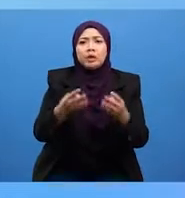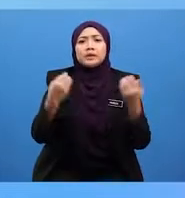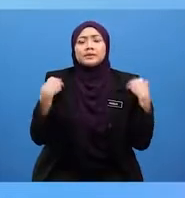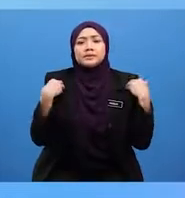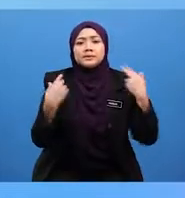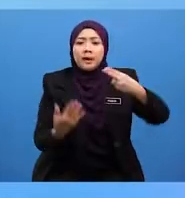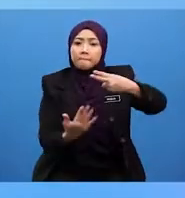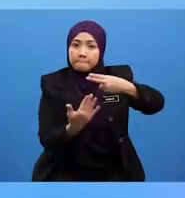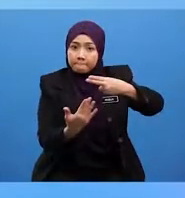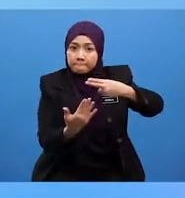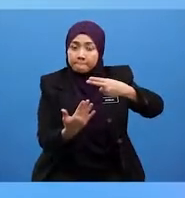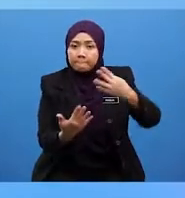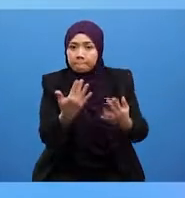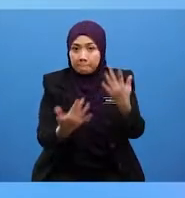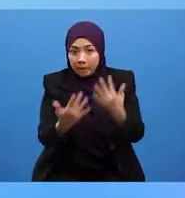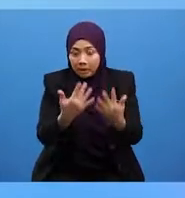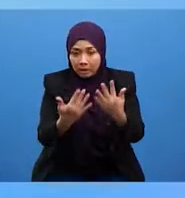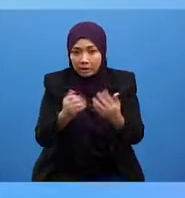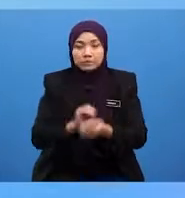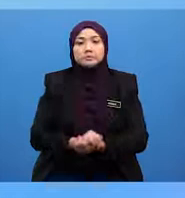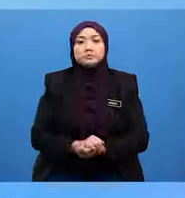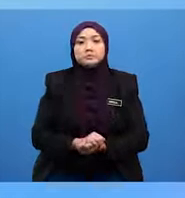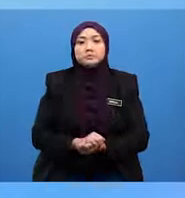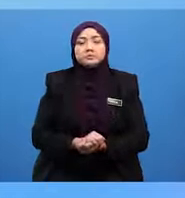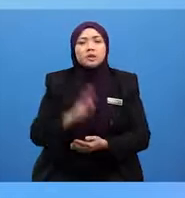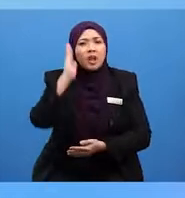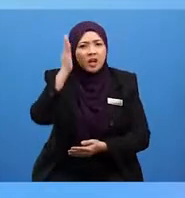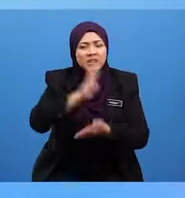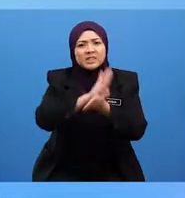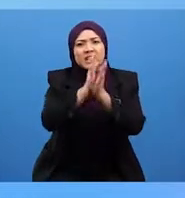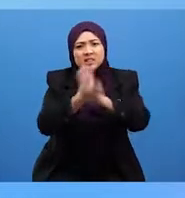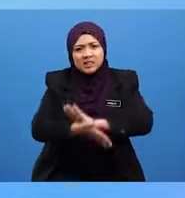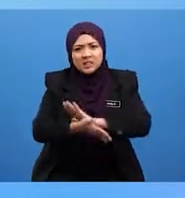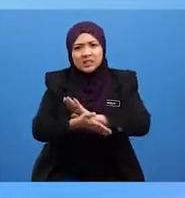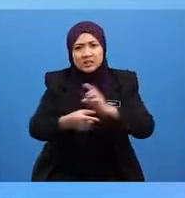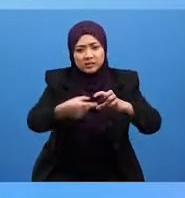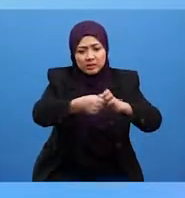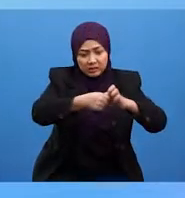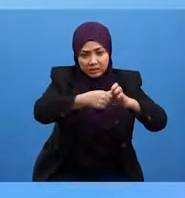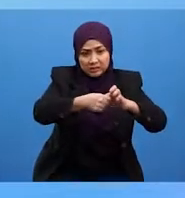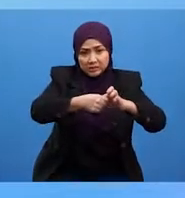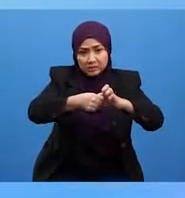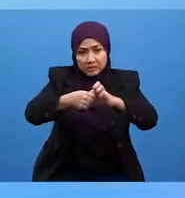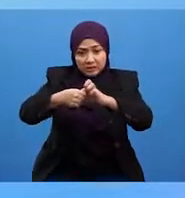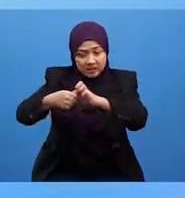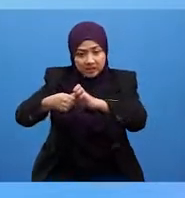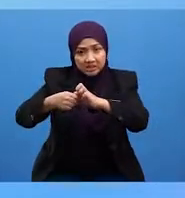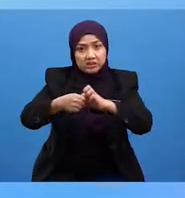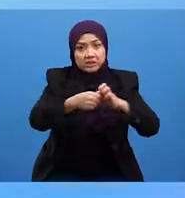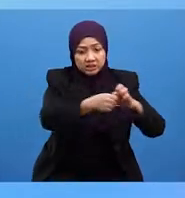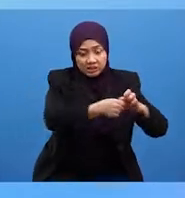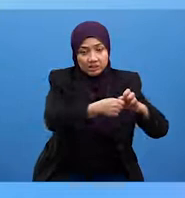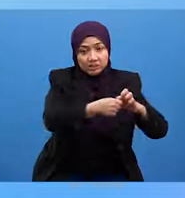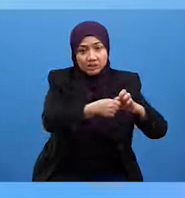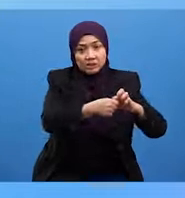haba. Rantai silang ini menjadikan ikatan molekul plastik